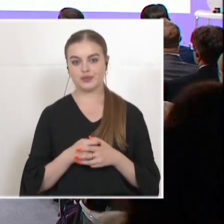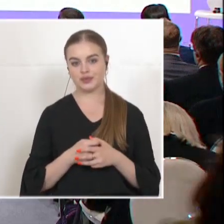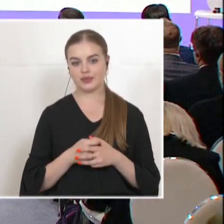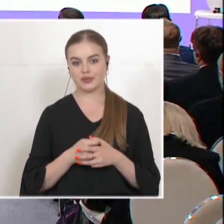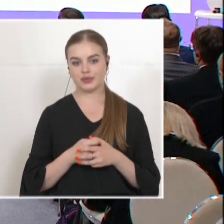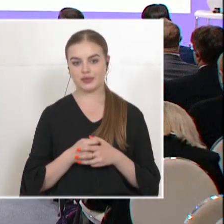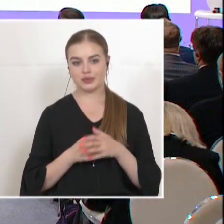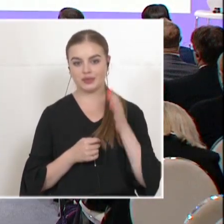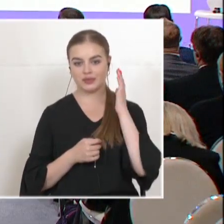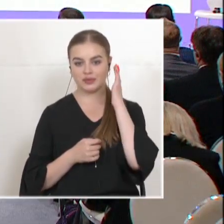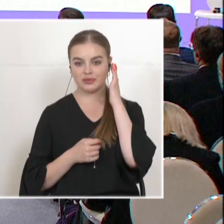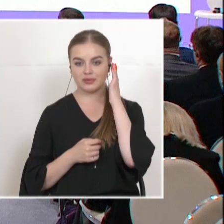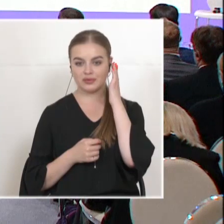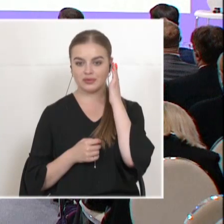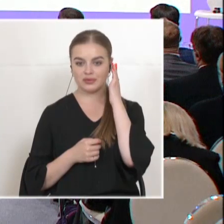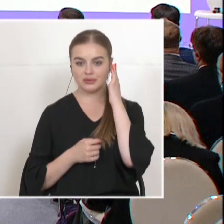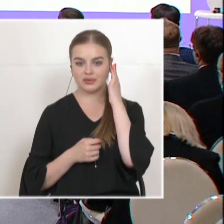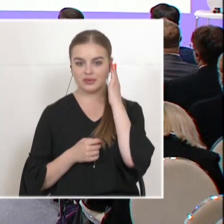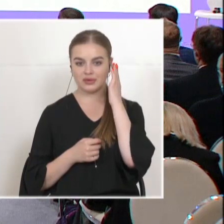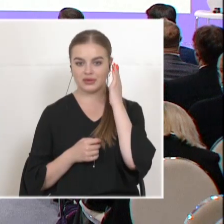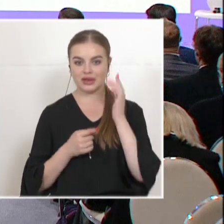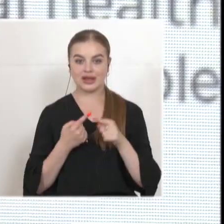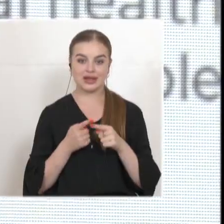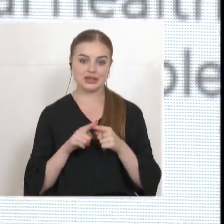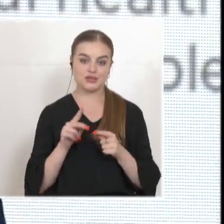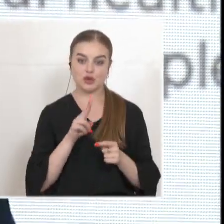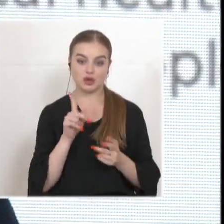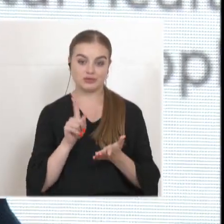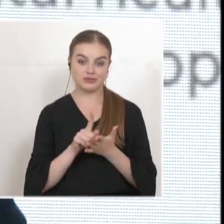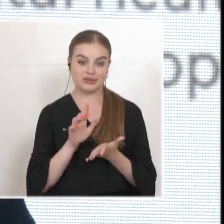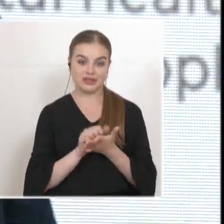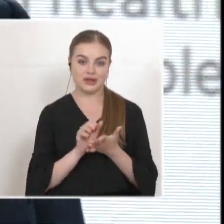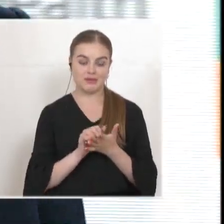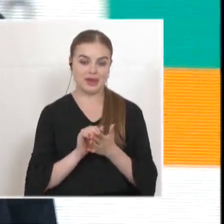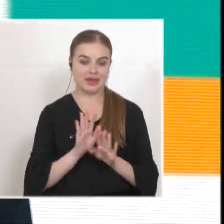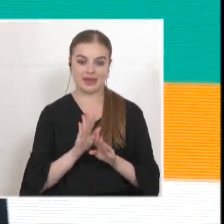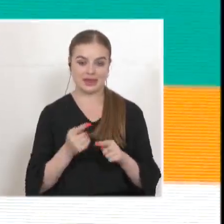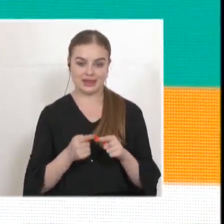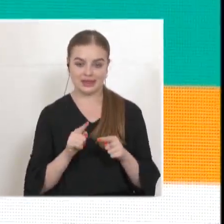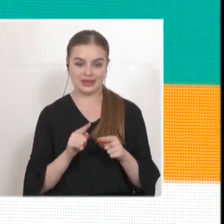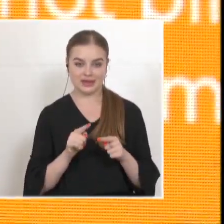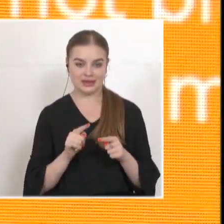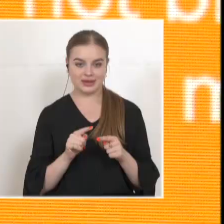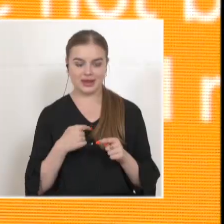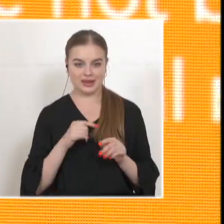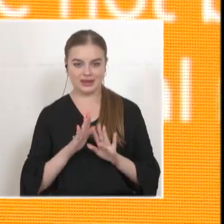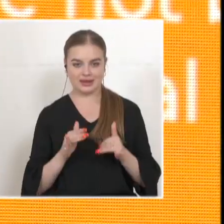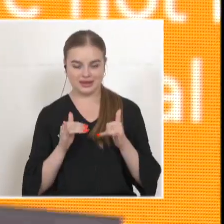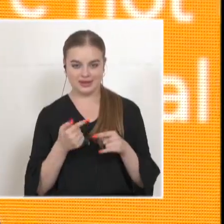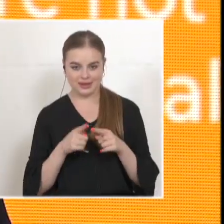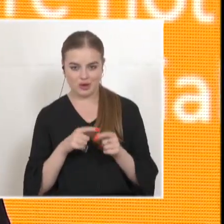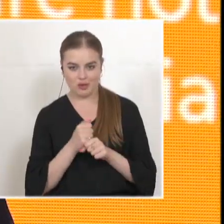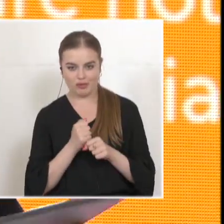Знаєте, ось чому, чим хтось має займатися, хтось інший, а не я. Я не гожуся для цієї роботи. Отже,